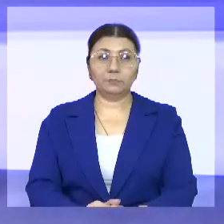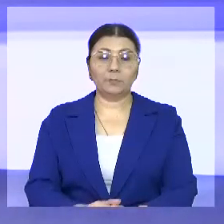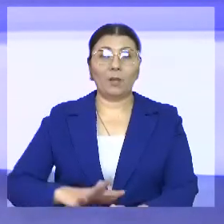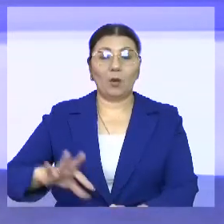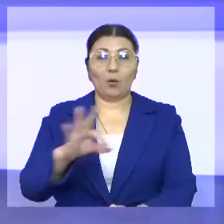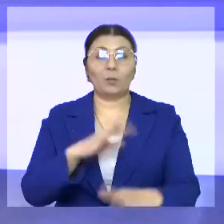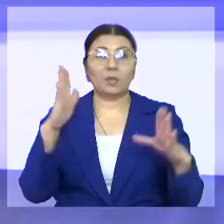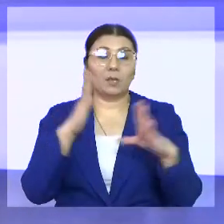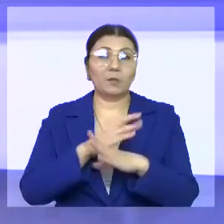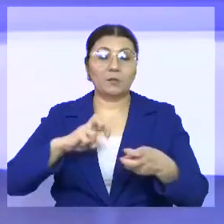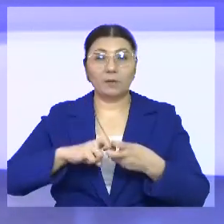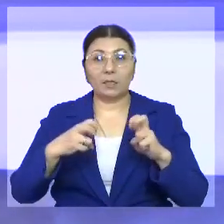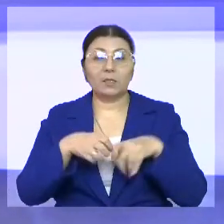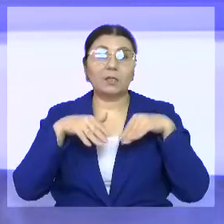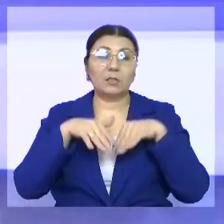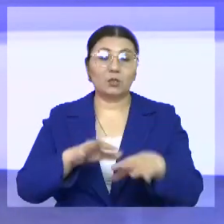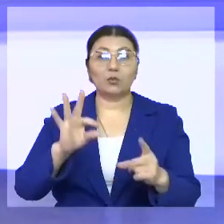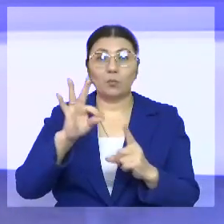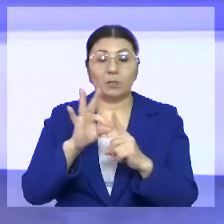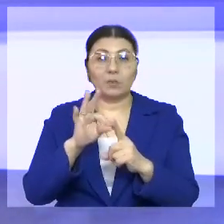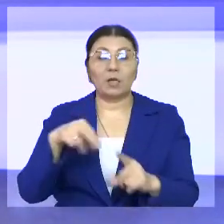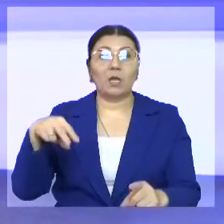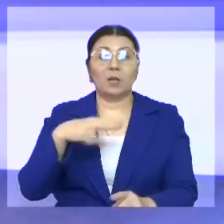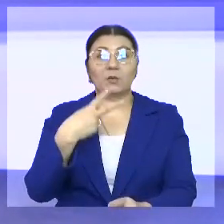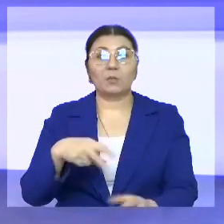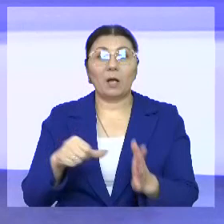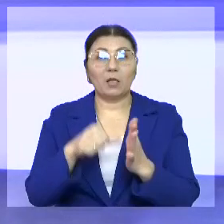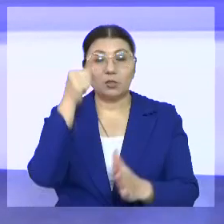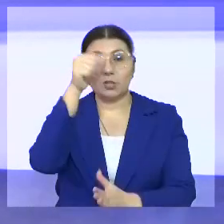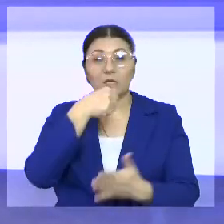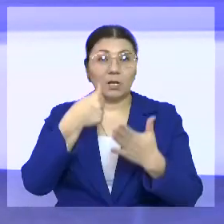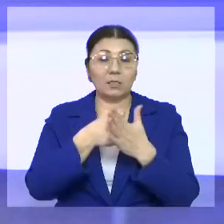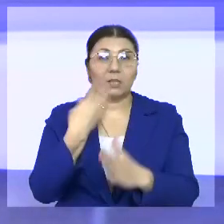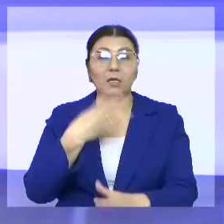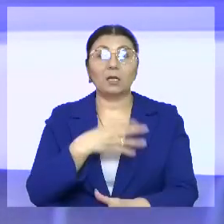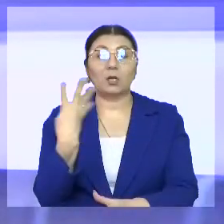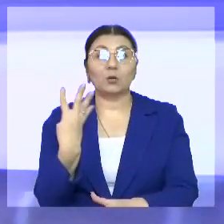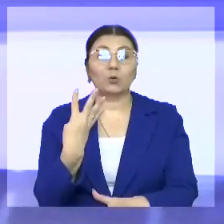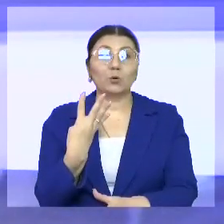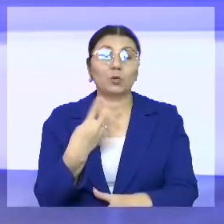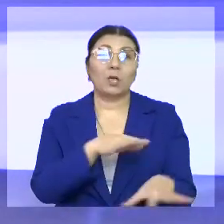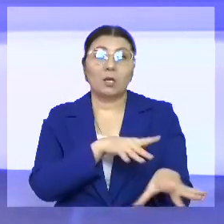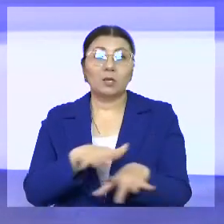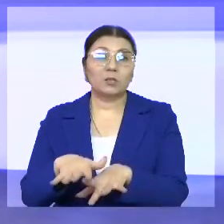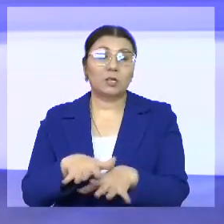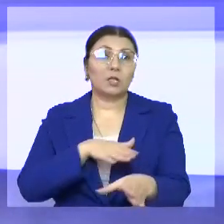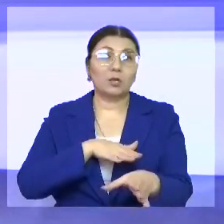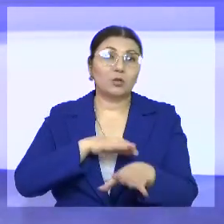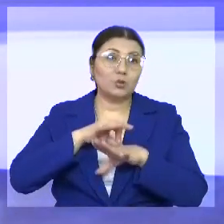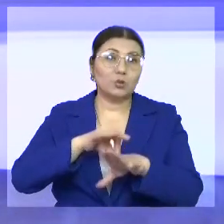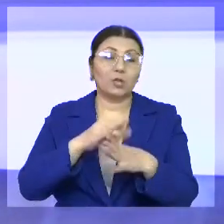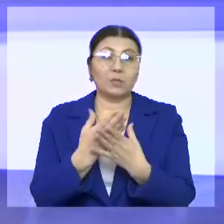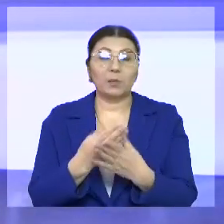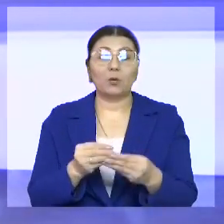Өңірде экологиялық проблемаларды шешу мақсатында 2026 жылға дейін 44 іс-шара жүзеге асады. Оның 17-сі